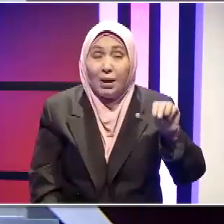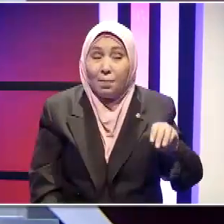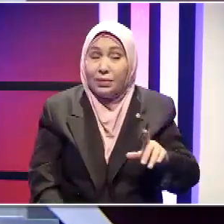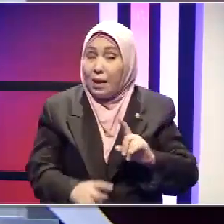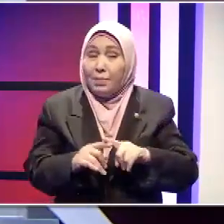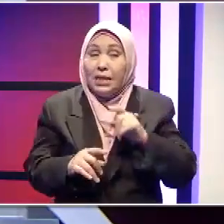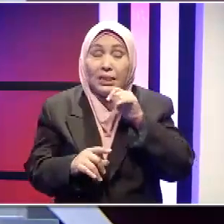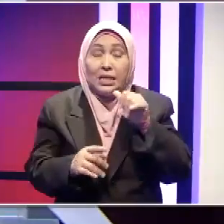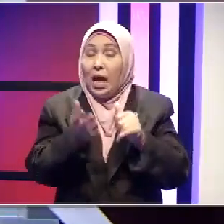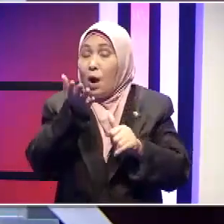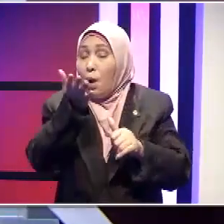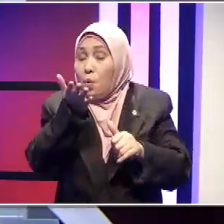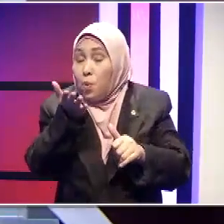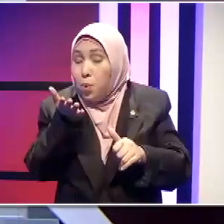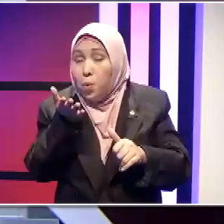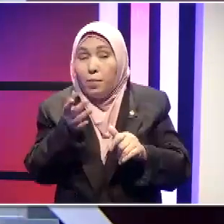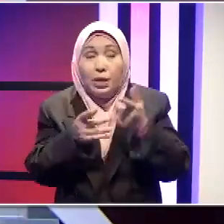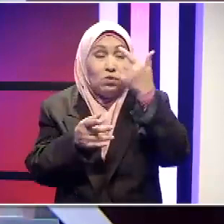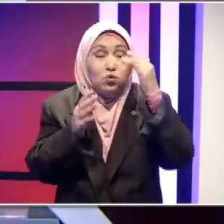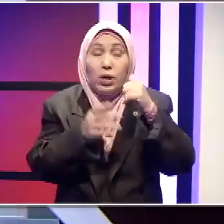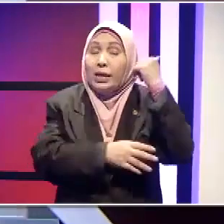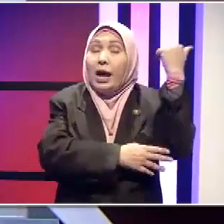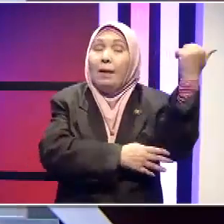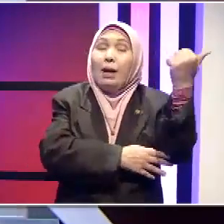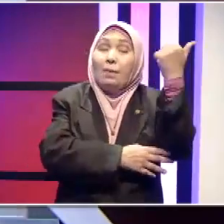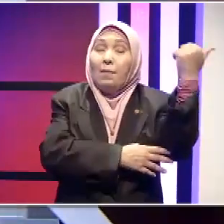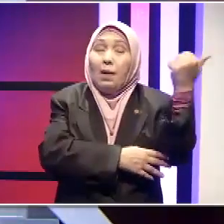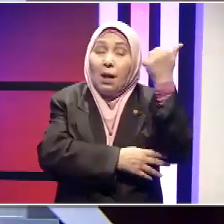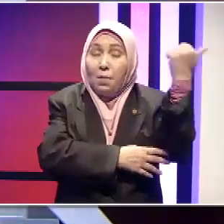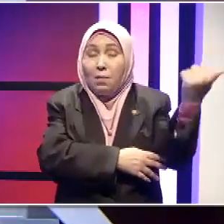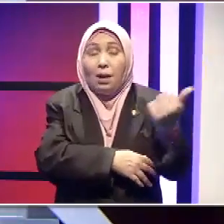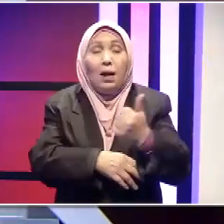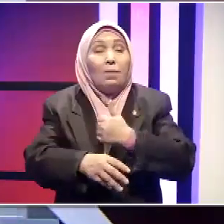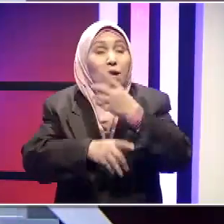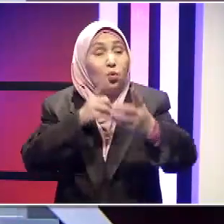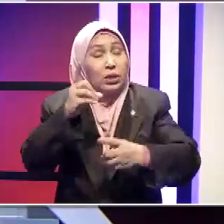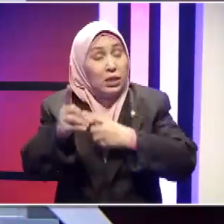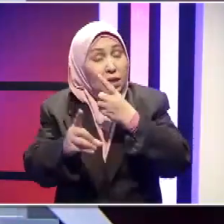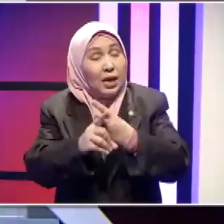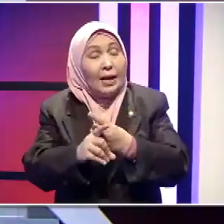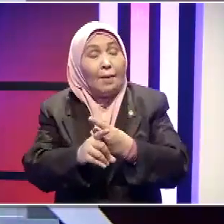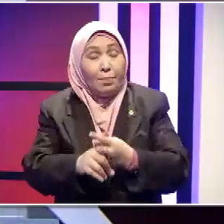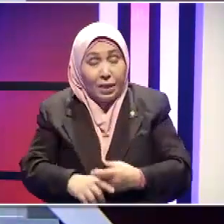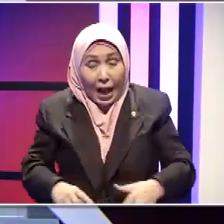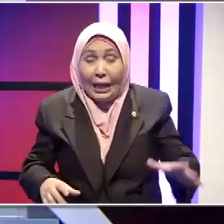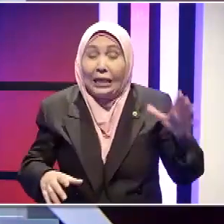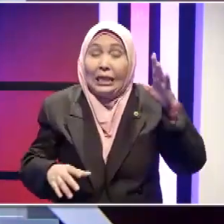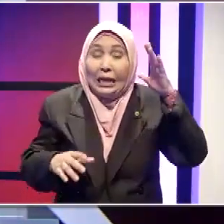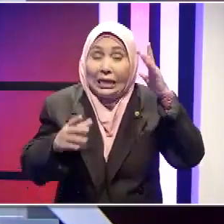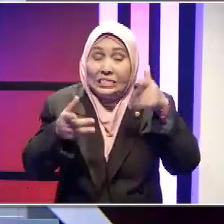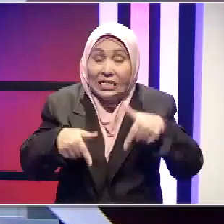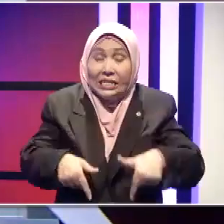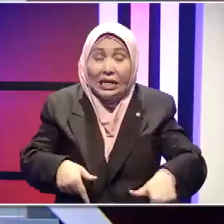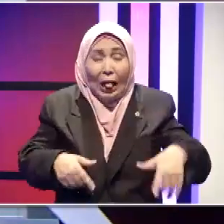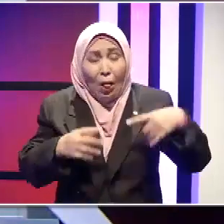bertindak syuting tidak sisir masalah yang minum arak di dunia ini dapat lebih suka mengacau bersama foto dan wadah taksim tidak